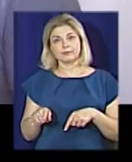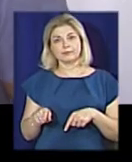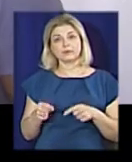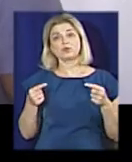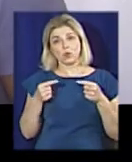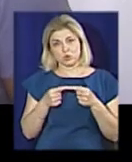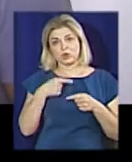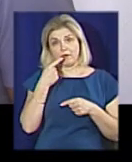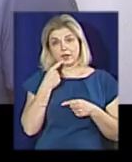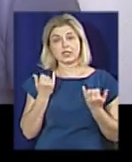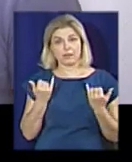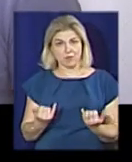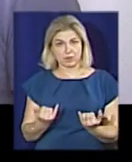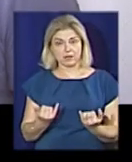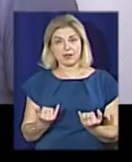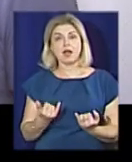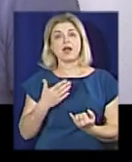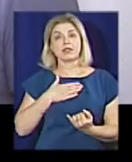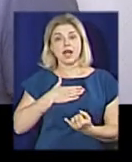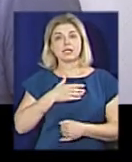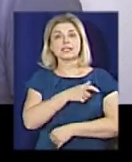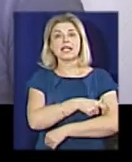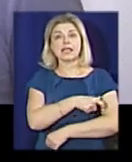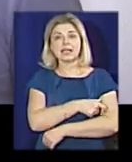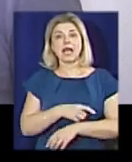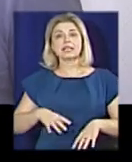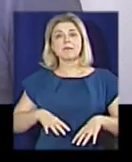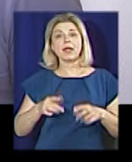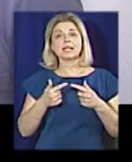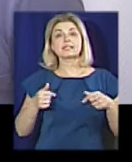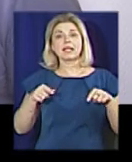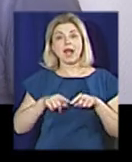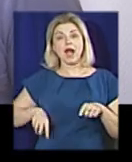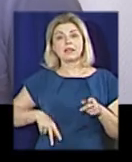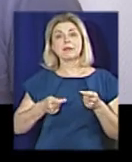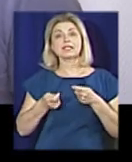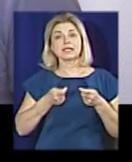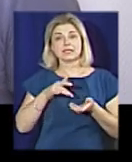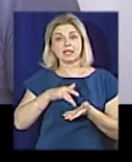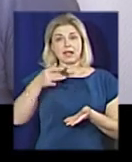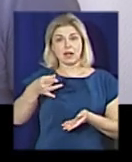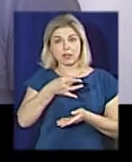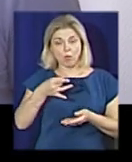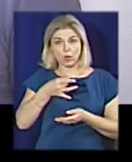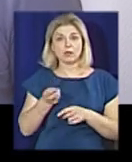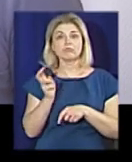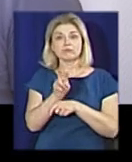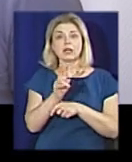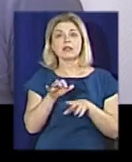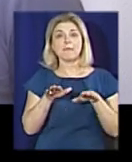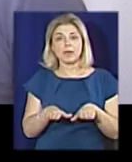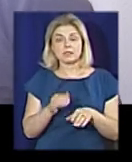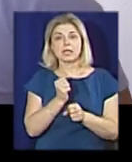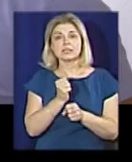точніше говорячи, вже сьогодні наша санітарна інспекція адміністрації центрального району вийде на місце, здійснить